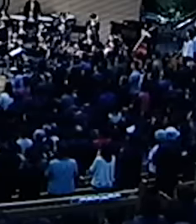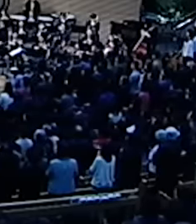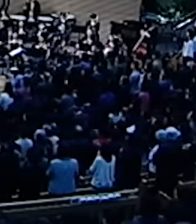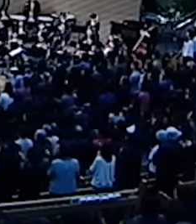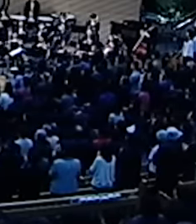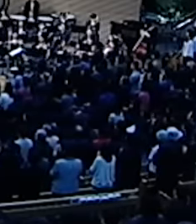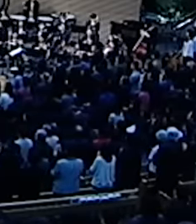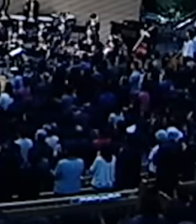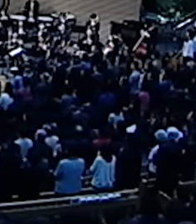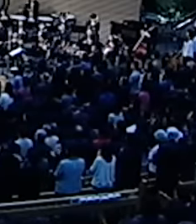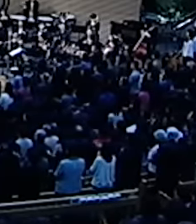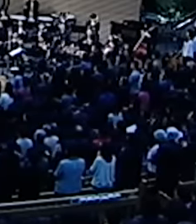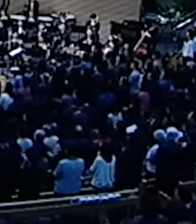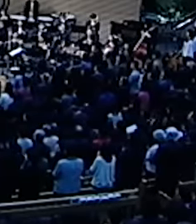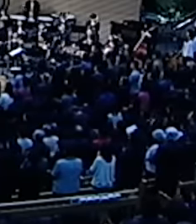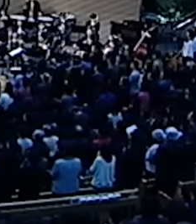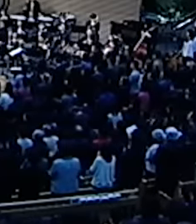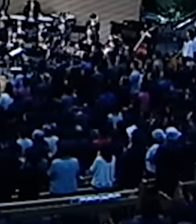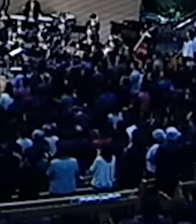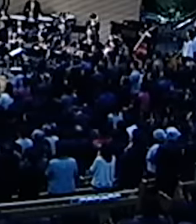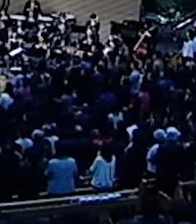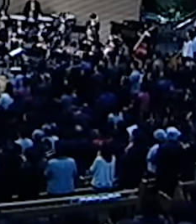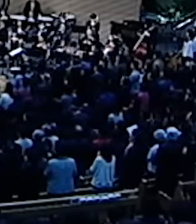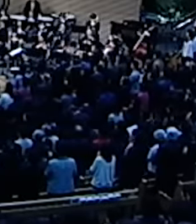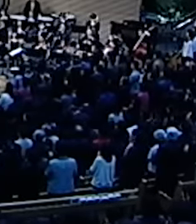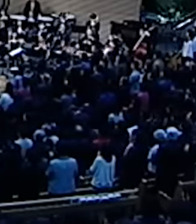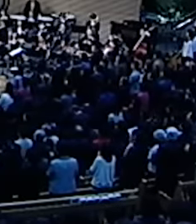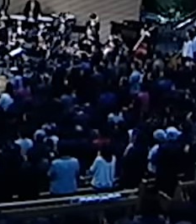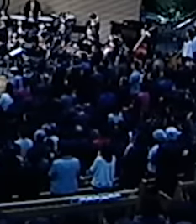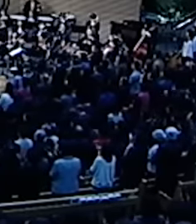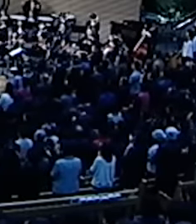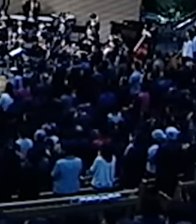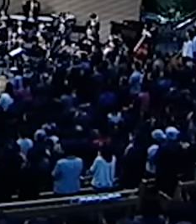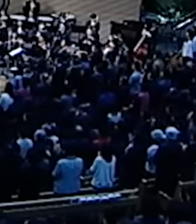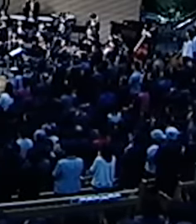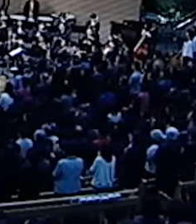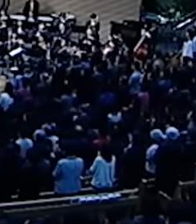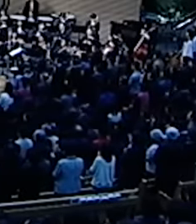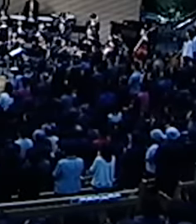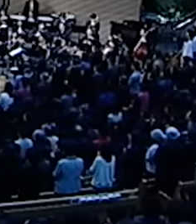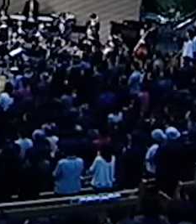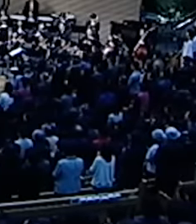날마다 우리 걸어가